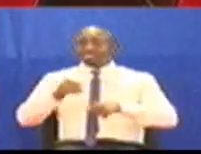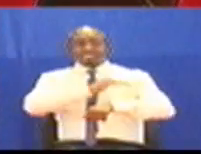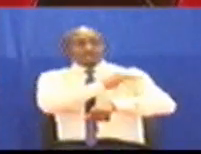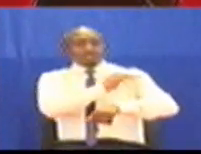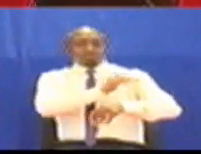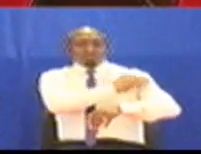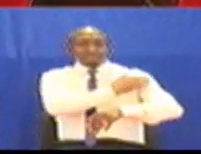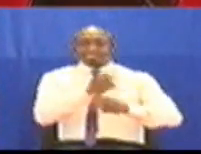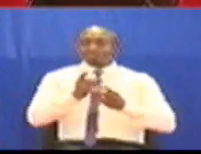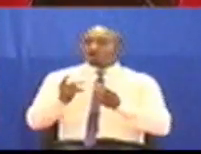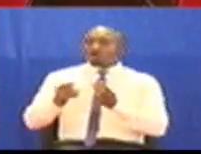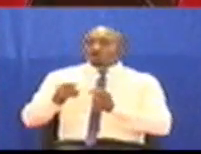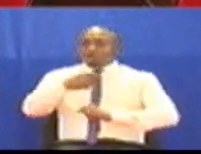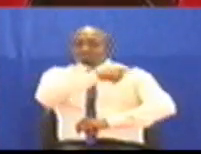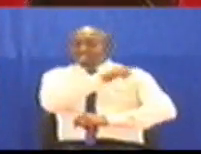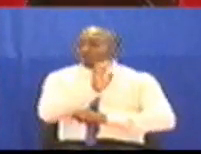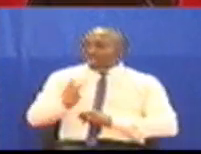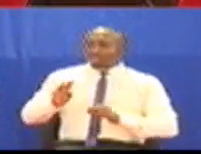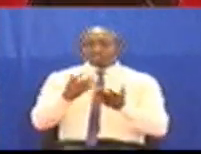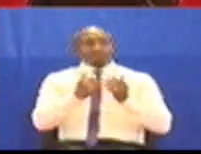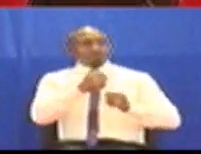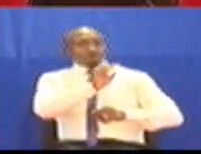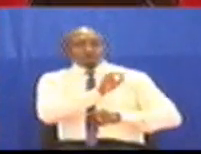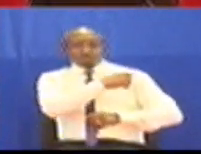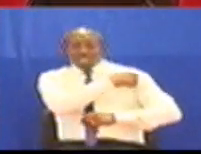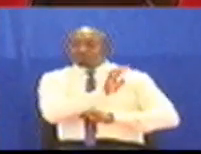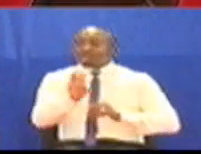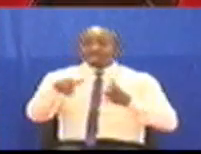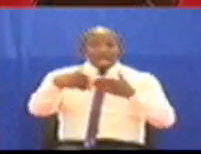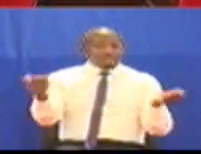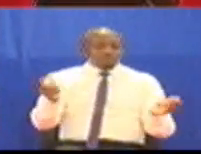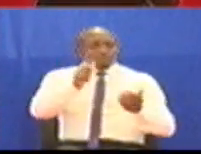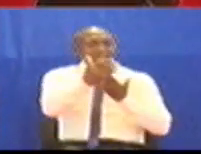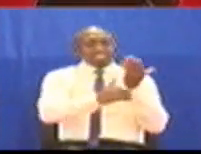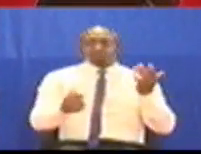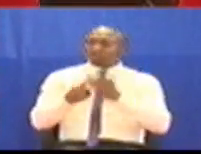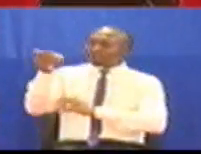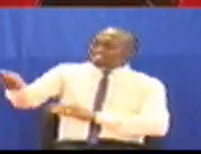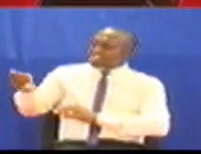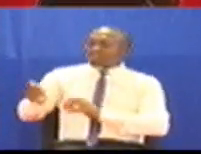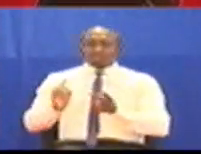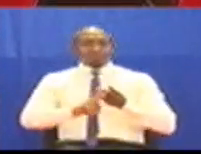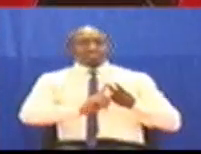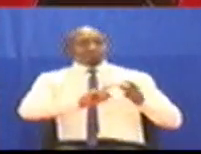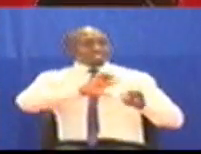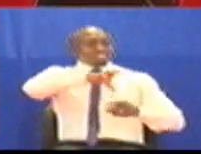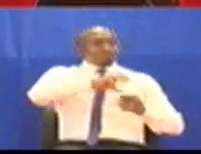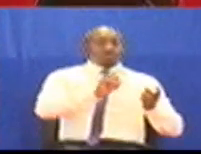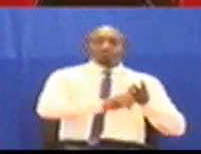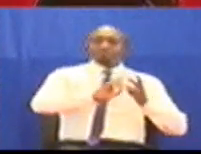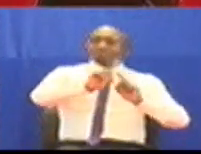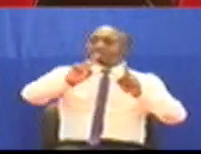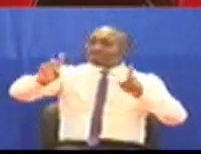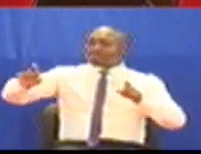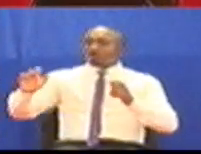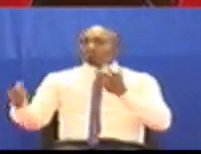vile ya wilaya, kwa sababu hatuna hospitali ya wilaya. Wananchi wa maeneo yale mengi, hata maeneo ya vijijini kule Mtwara vijijini, jimbo la Nanyamba, wengine